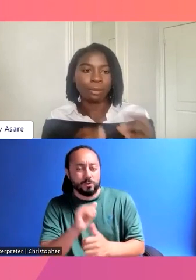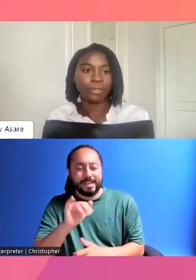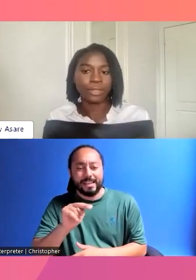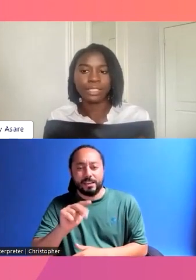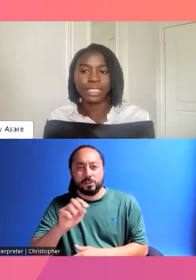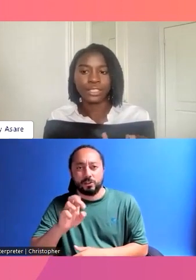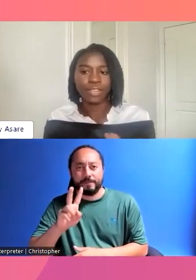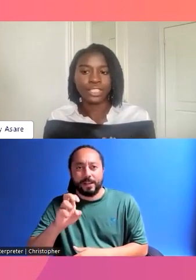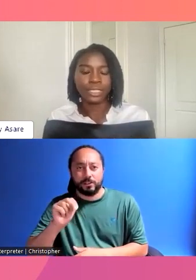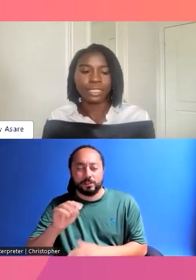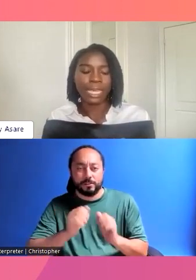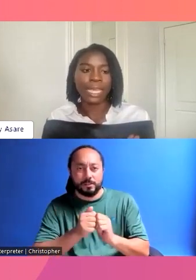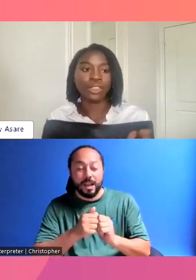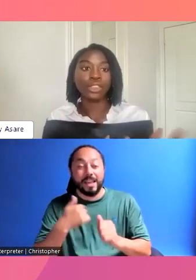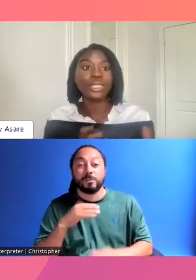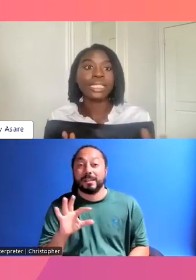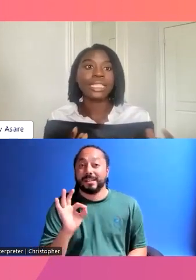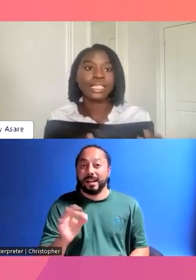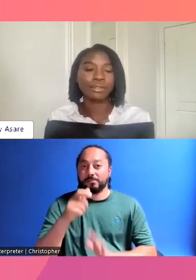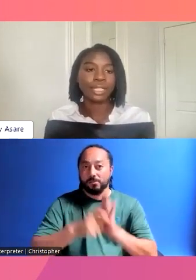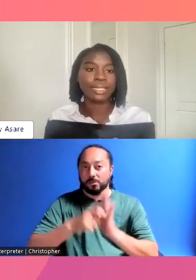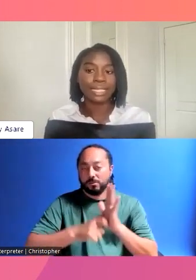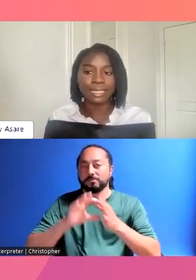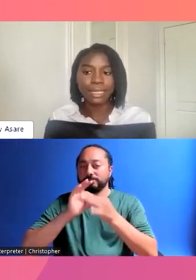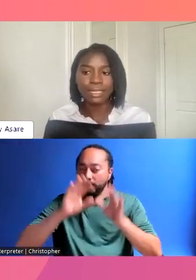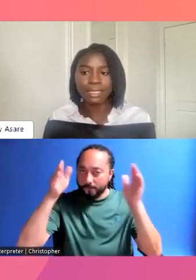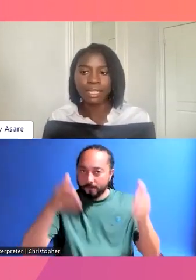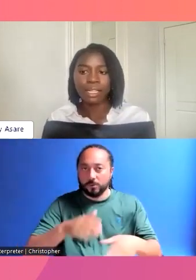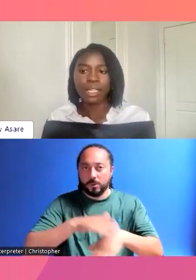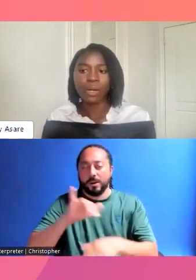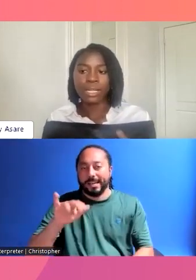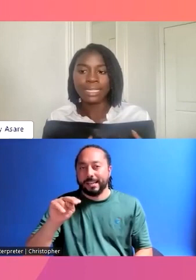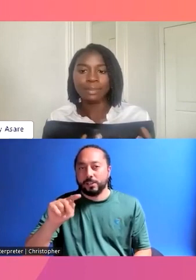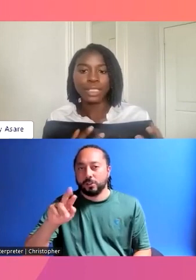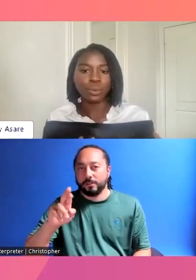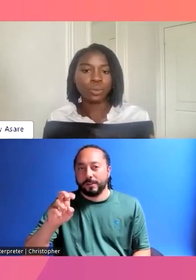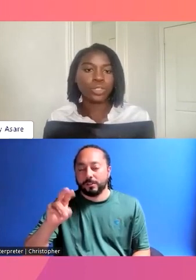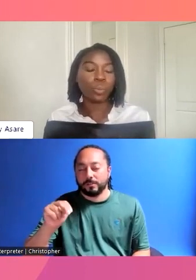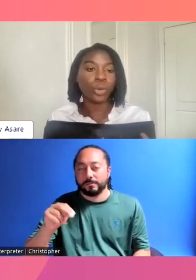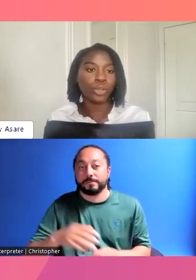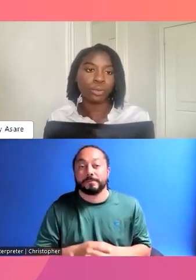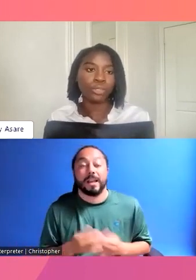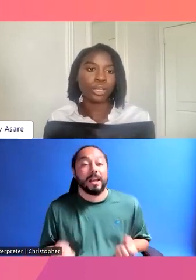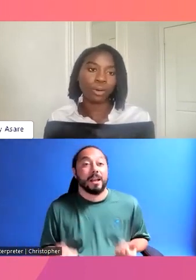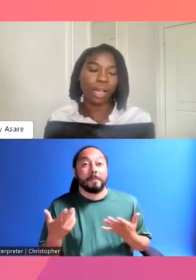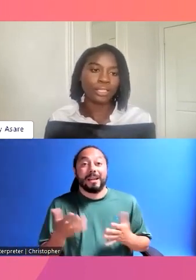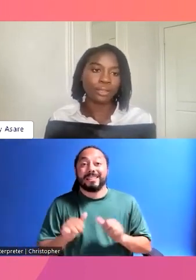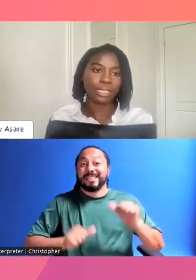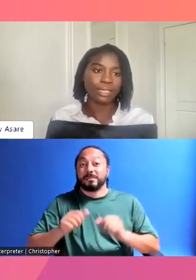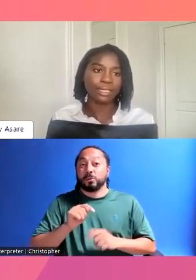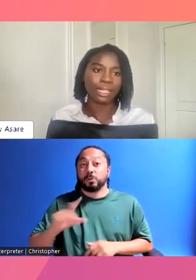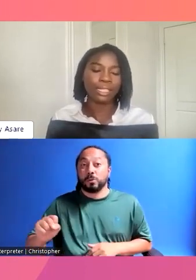examiné les interventions, il y avait à peu près 9 des travaux qui avaient été axés là-dessus